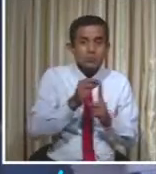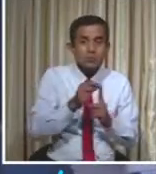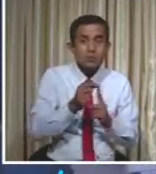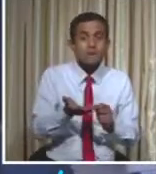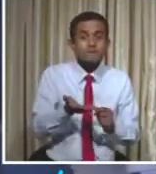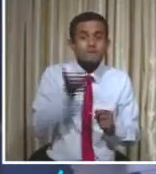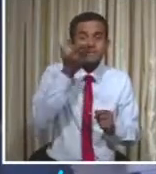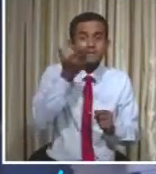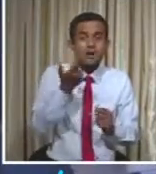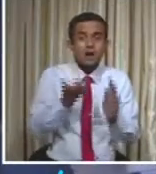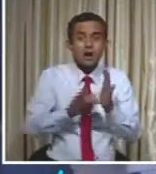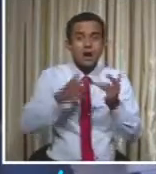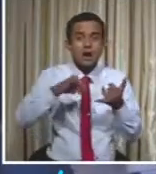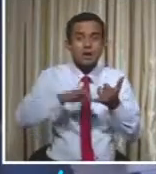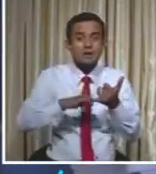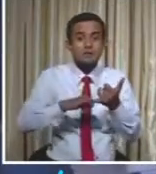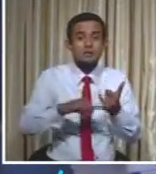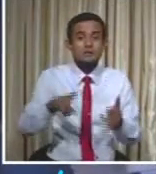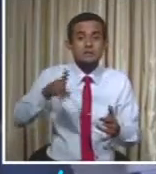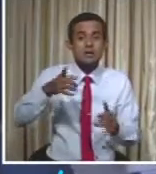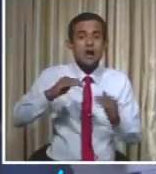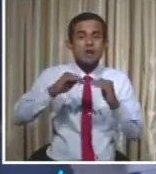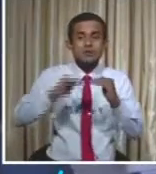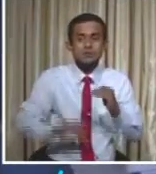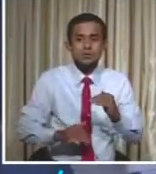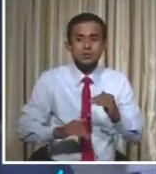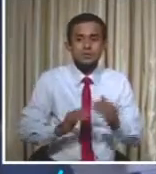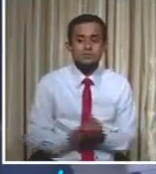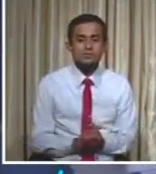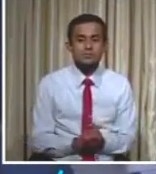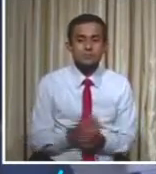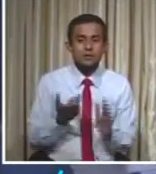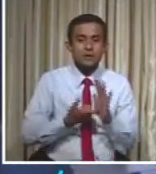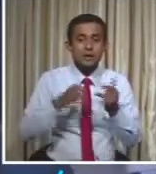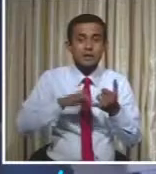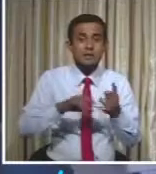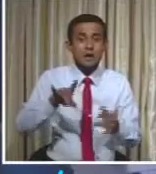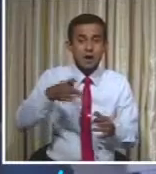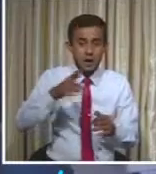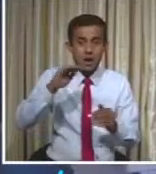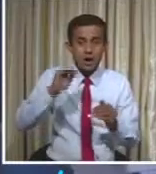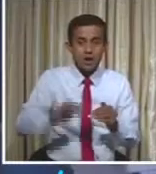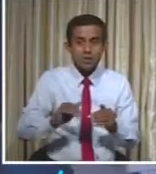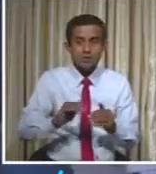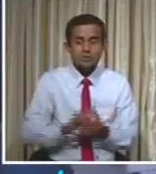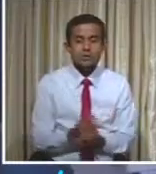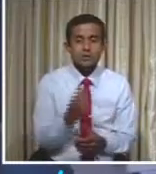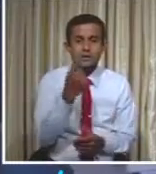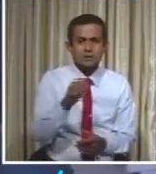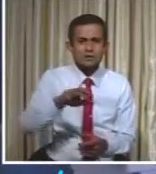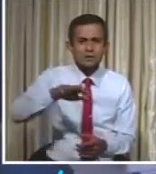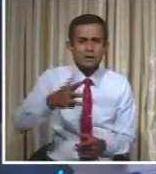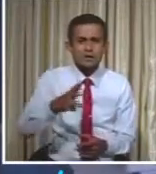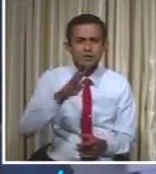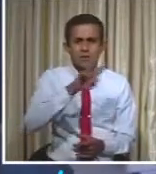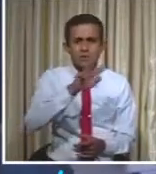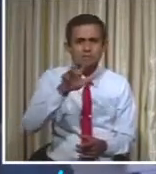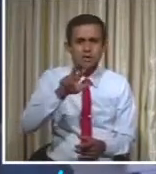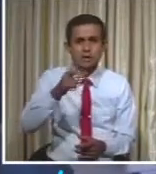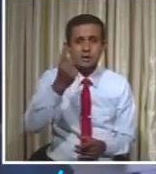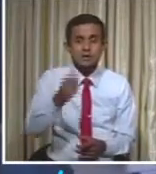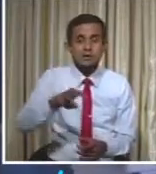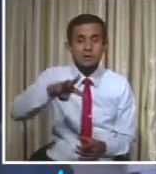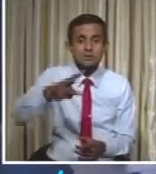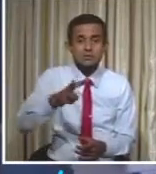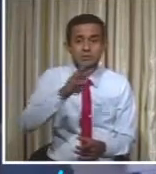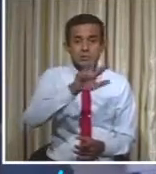කරලා රුපියල් 100ක් අඩුත් කරනවා. රුපියල් 100ක් අඩු කරනවානේ 1493 තිබිච්ච එක